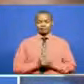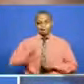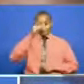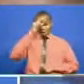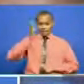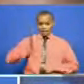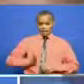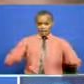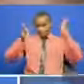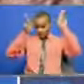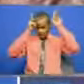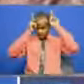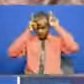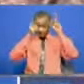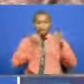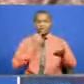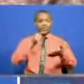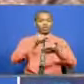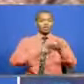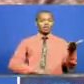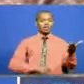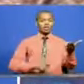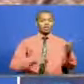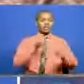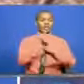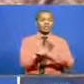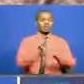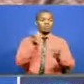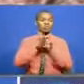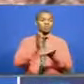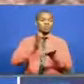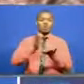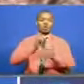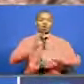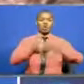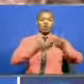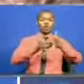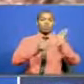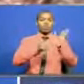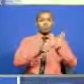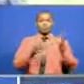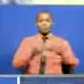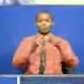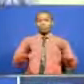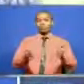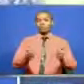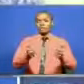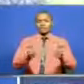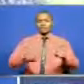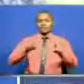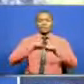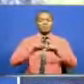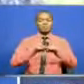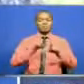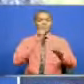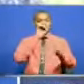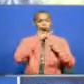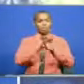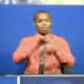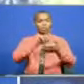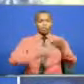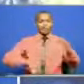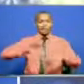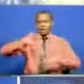kwamba shinikizo za wahudumu hao haziwezi kutekelezwa zote mara moja na kuahidi kwamba serikali za kaunti